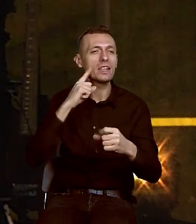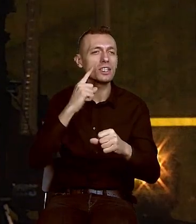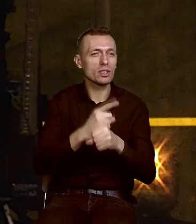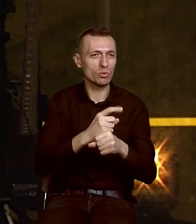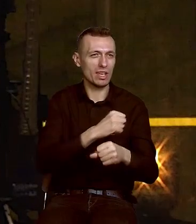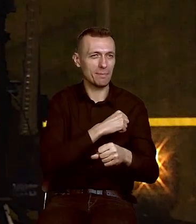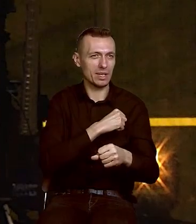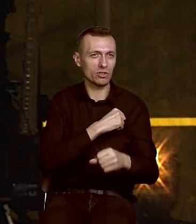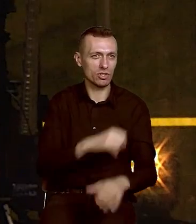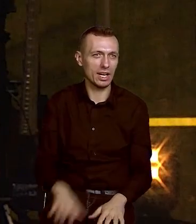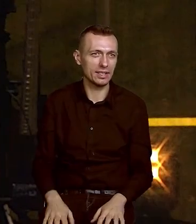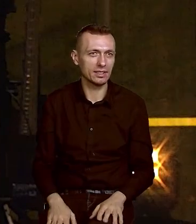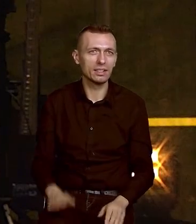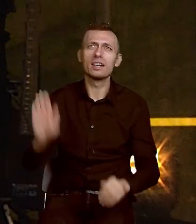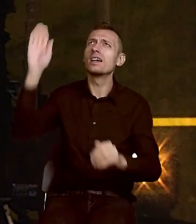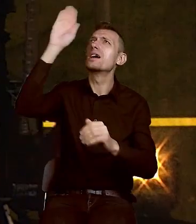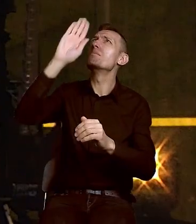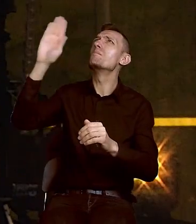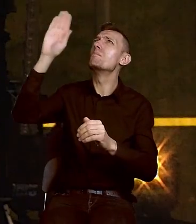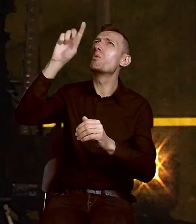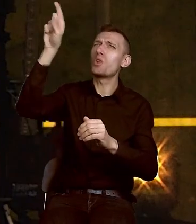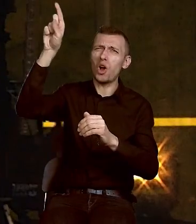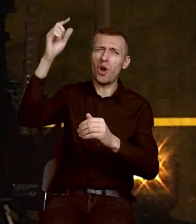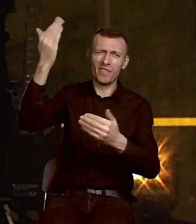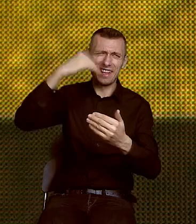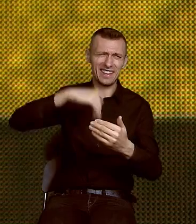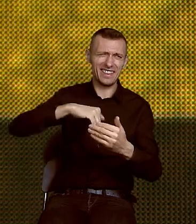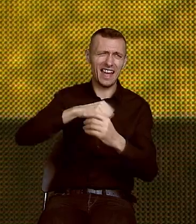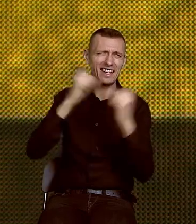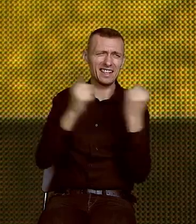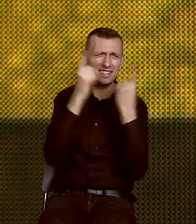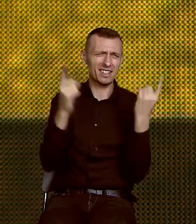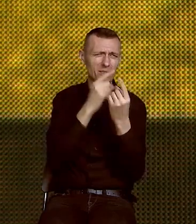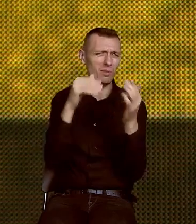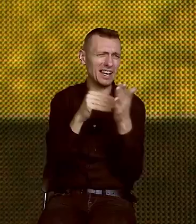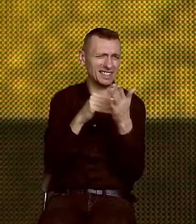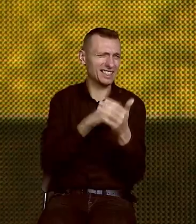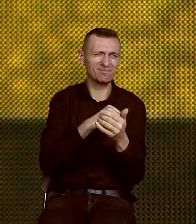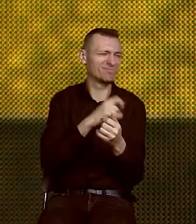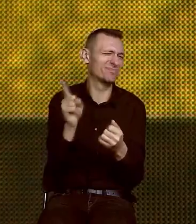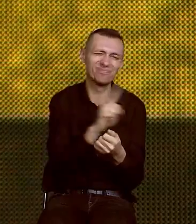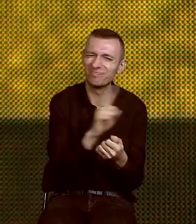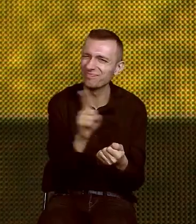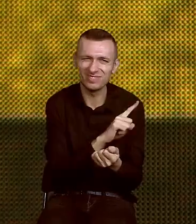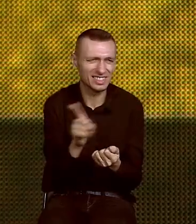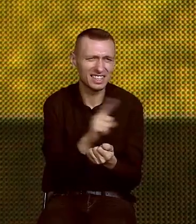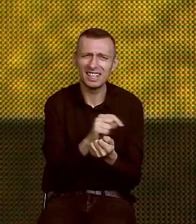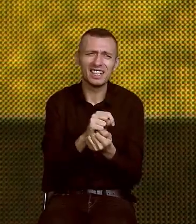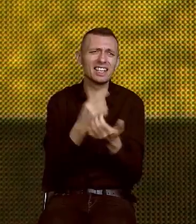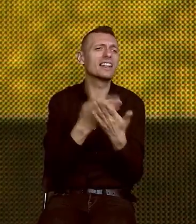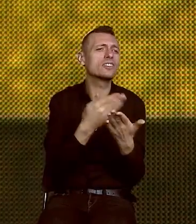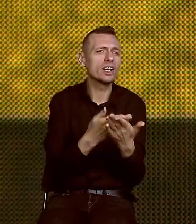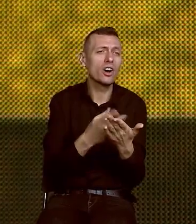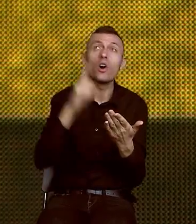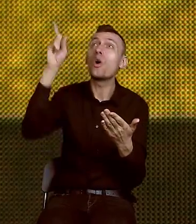zaprzeczałoby zarówno Jego świętości, jak i Jego miłości. Powiedzmy to raz jeszcze bardzo, ale to